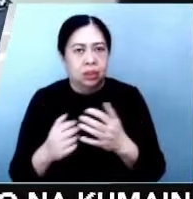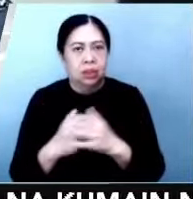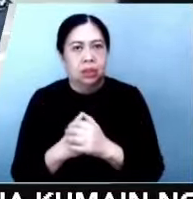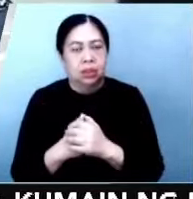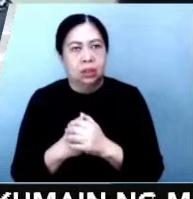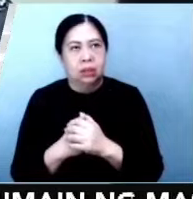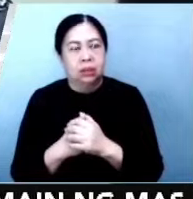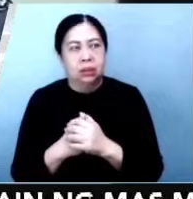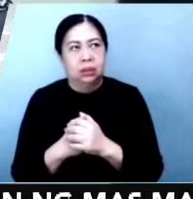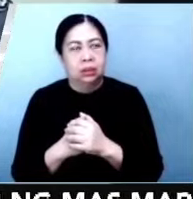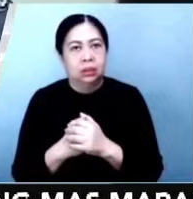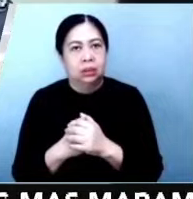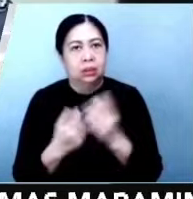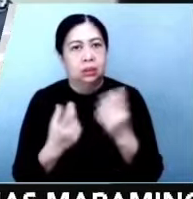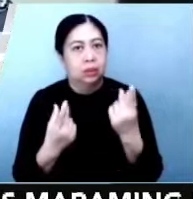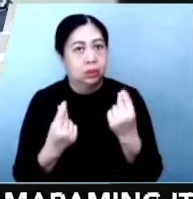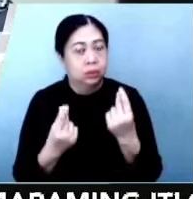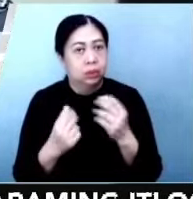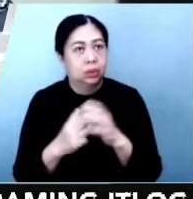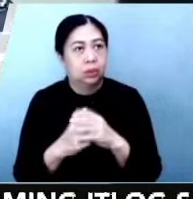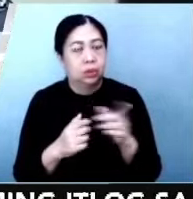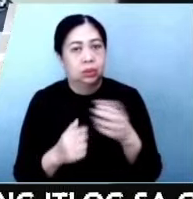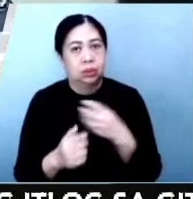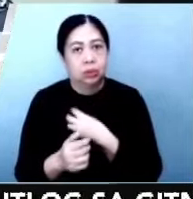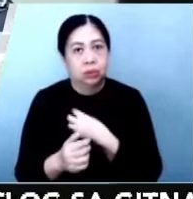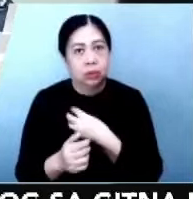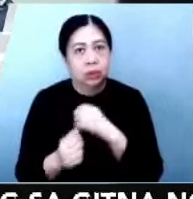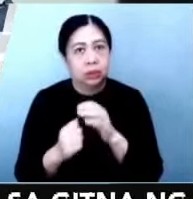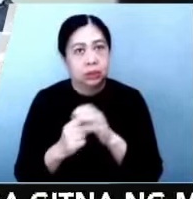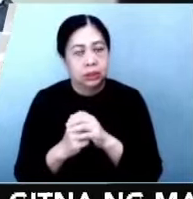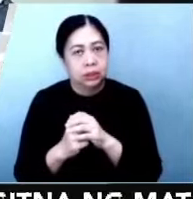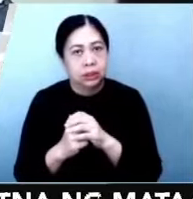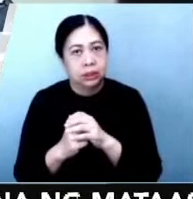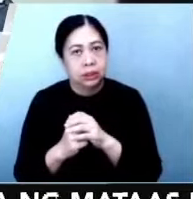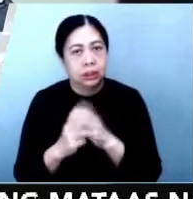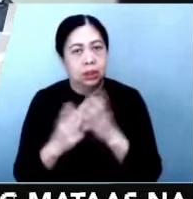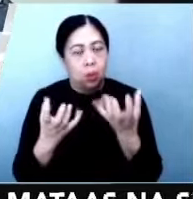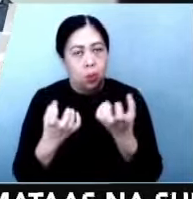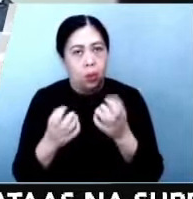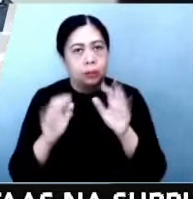Ang ginawa natin yung pulis, gusto man nilang mahinahon na